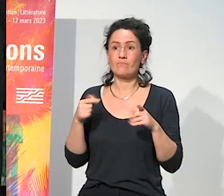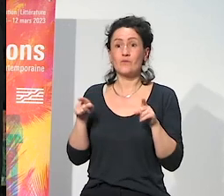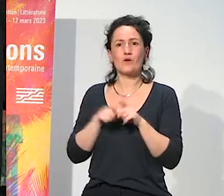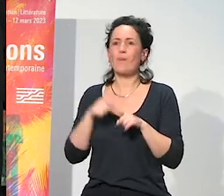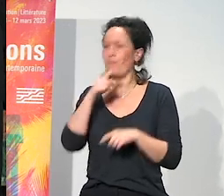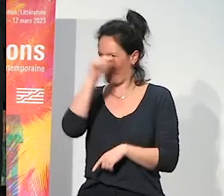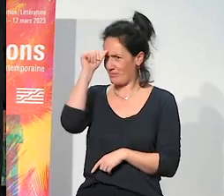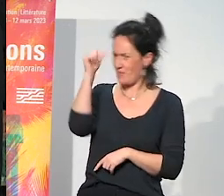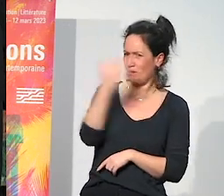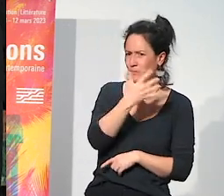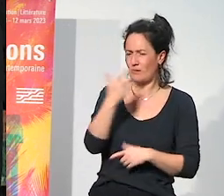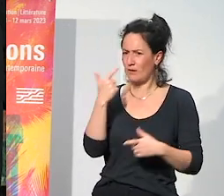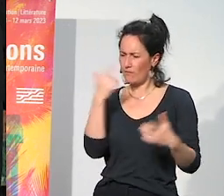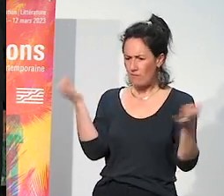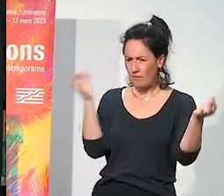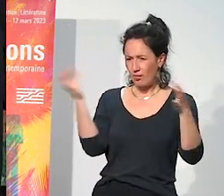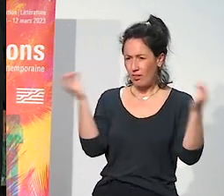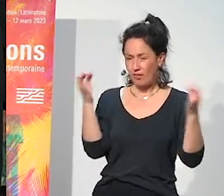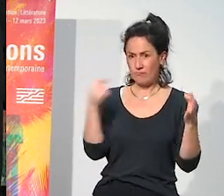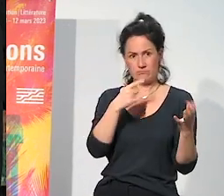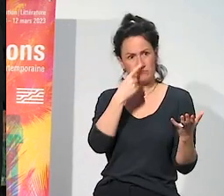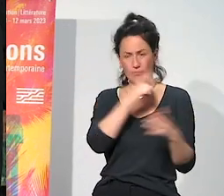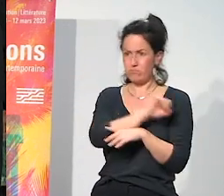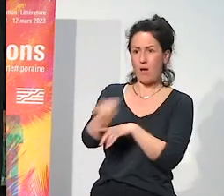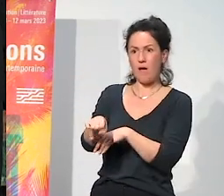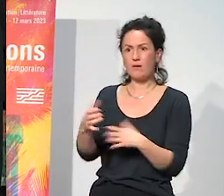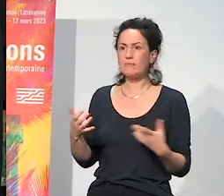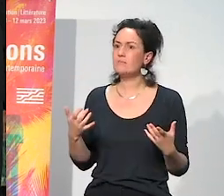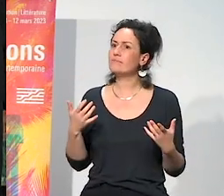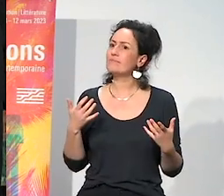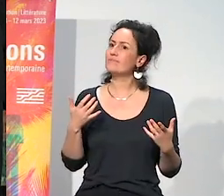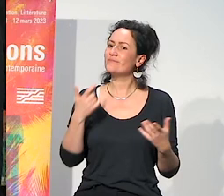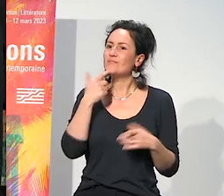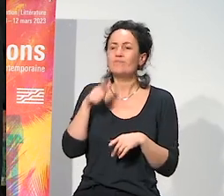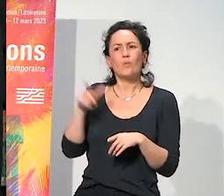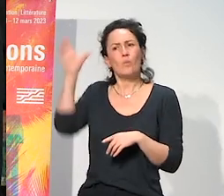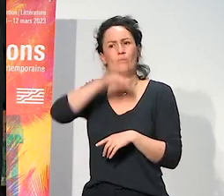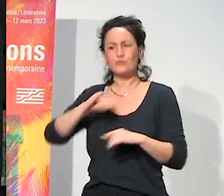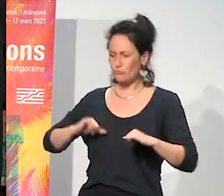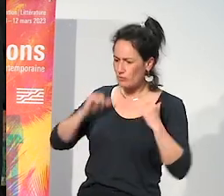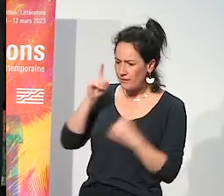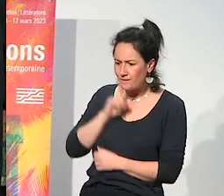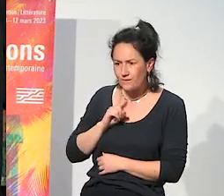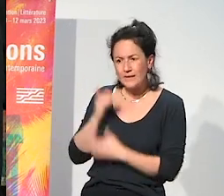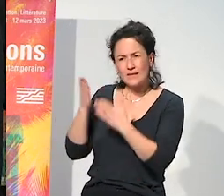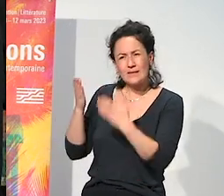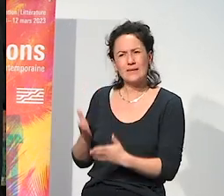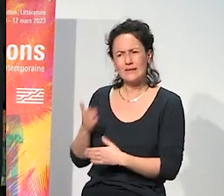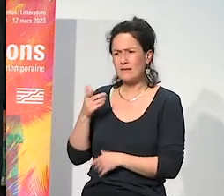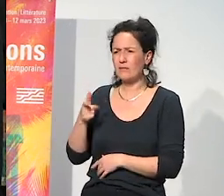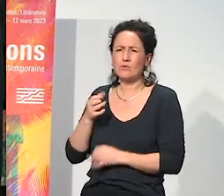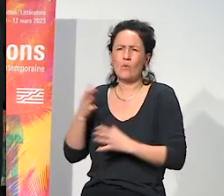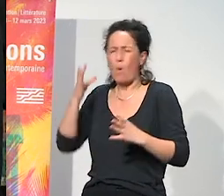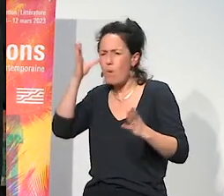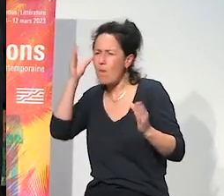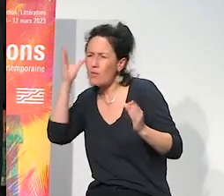gagné, c'est-à-dire que cette Anne Frank-là, elle a un peu écrasé la jeune fille tellement mature,